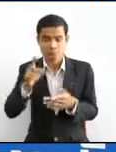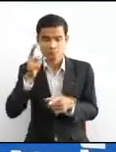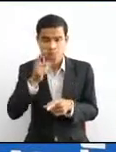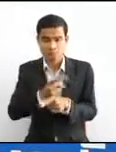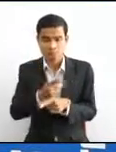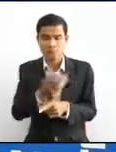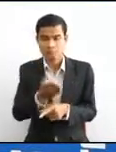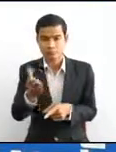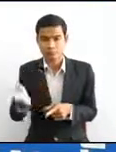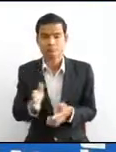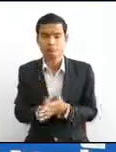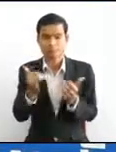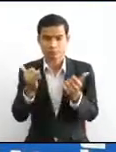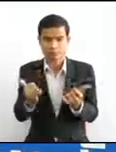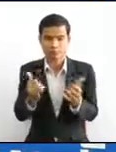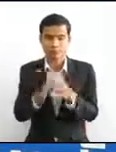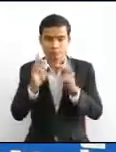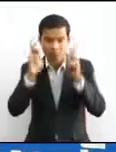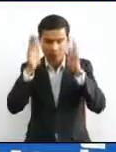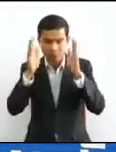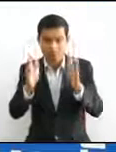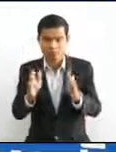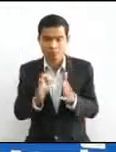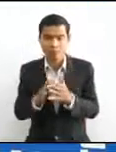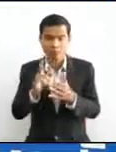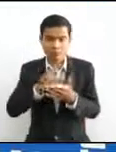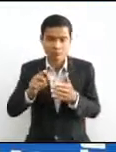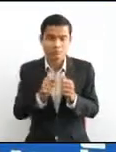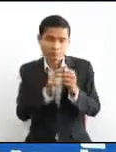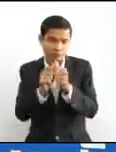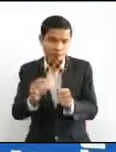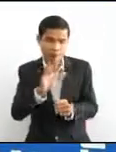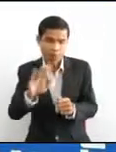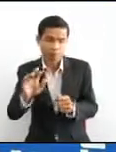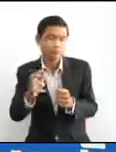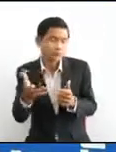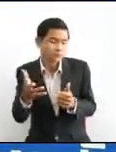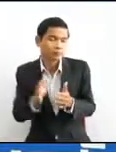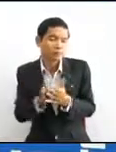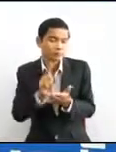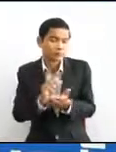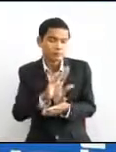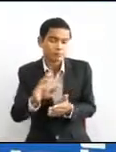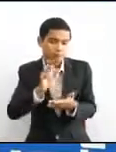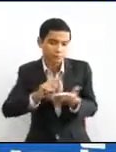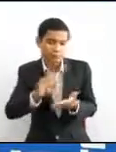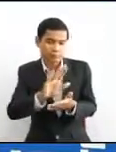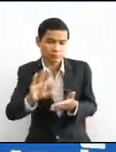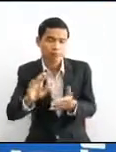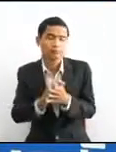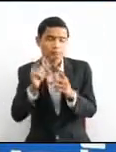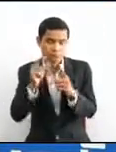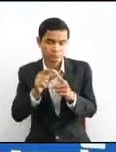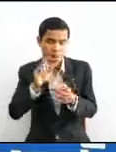trầm trời chà lâu ní nạc rú ạc tớ xê chì mùi con tí tí con sẽ đặc lôn ai ná chăm sẽ đặc biệt tầng ọc ní con sẽ